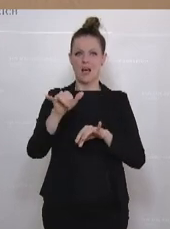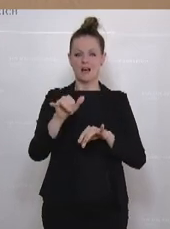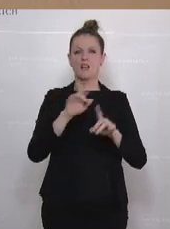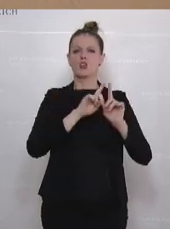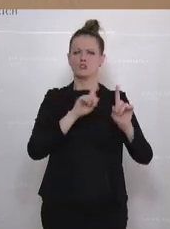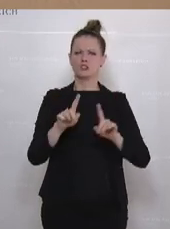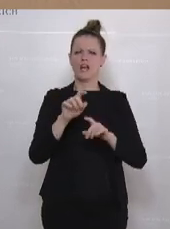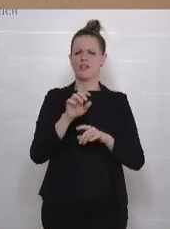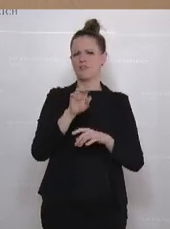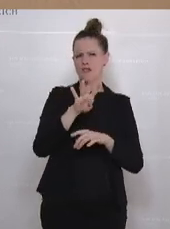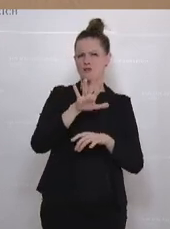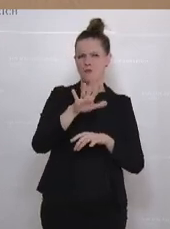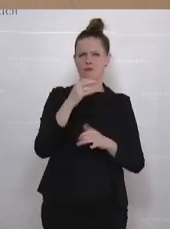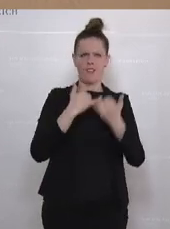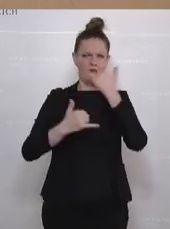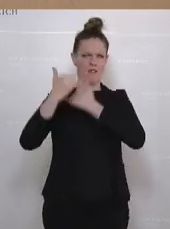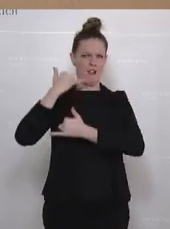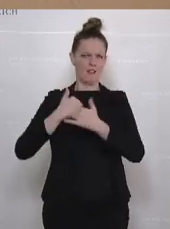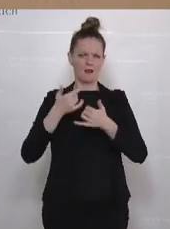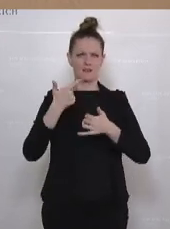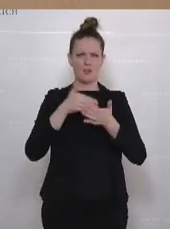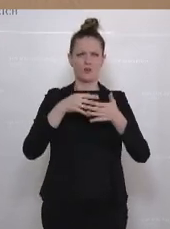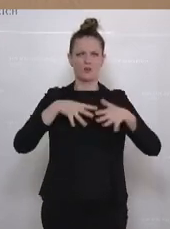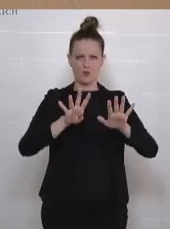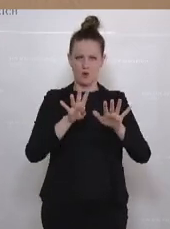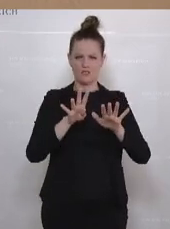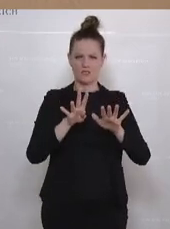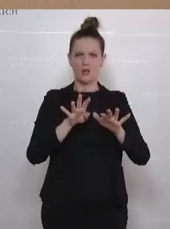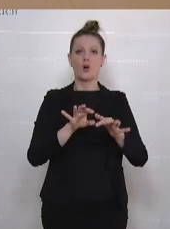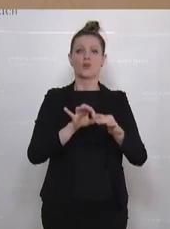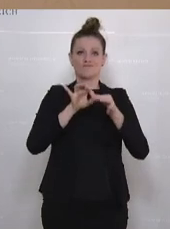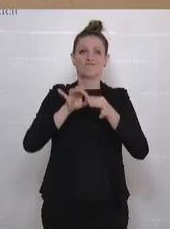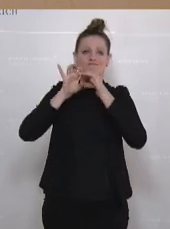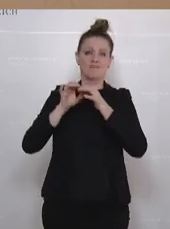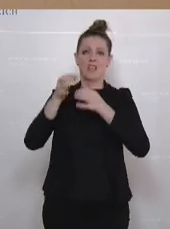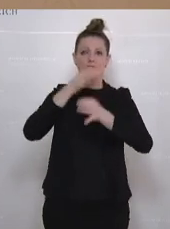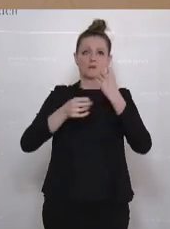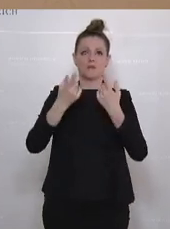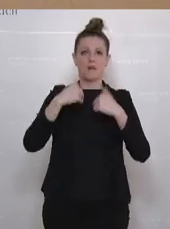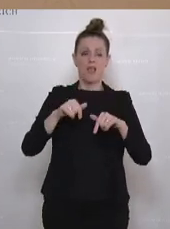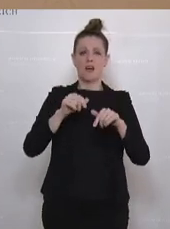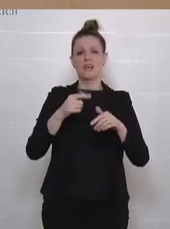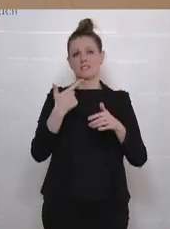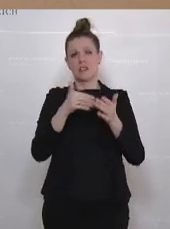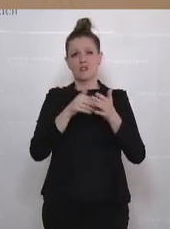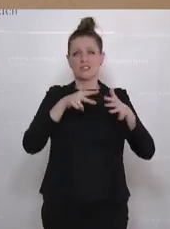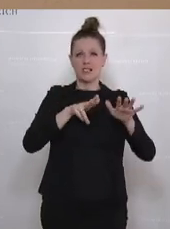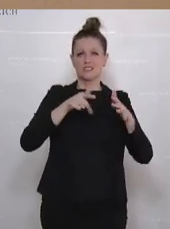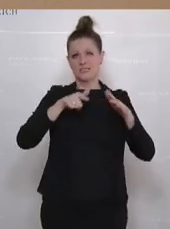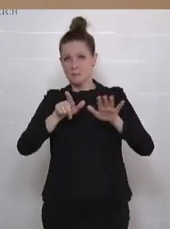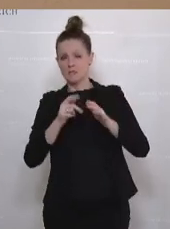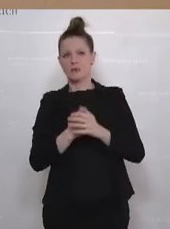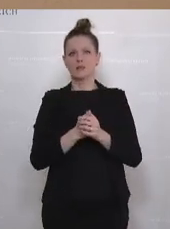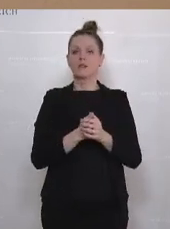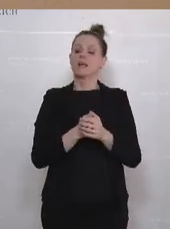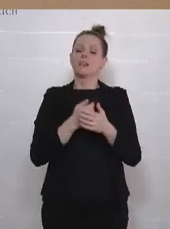Bericht wurde 2019 veröffentlicht und ging auf Informationen zurück von 2018, 2017 teilweise. Da hat sich die Situation verbessert und ich kann Ihnen